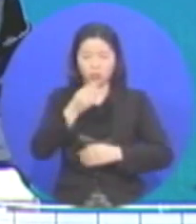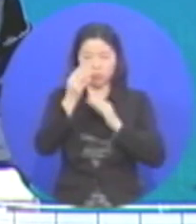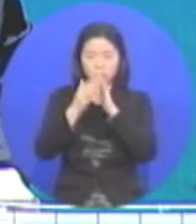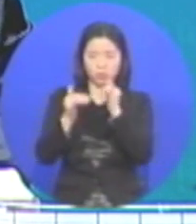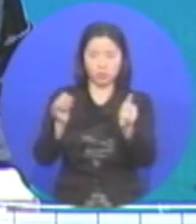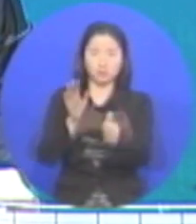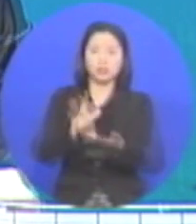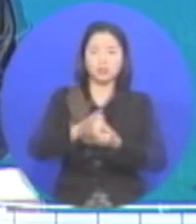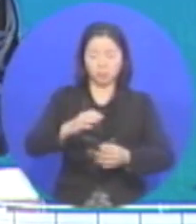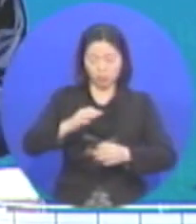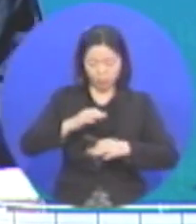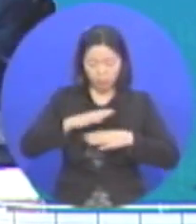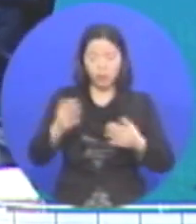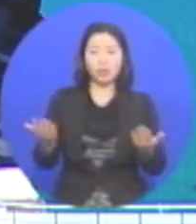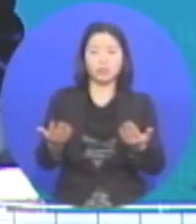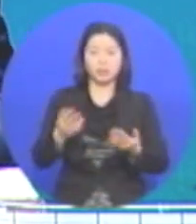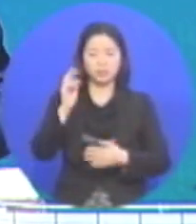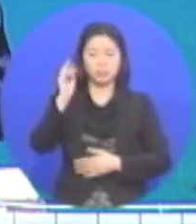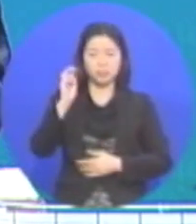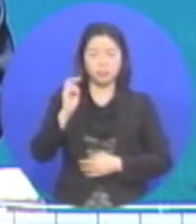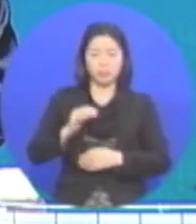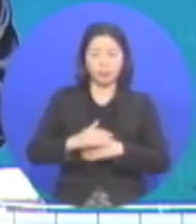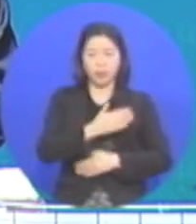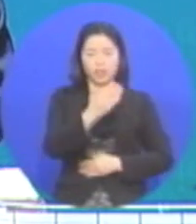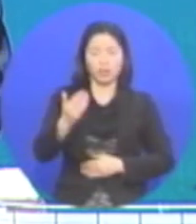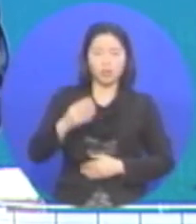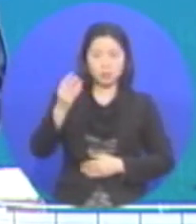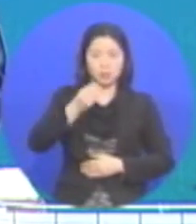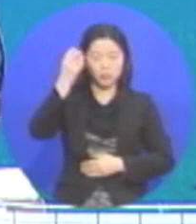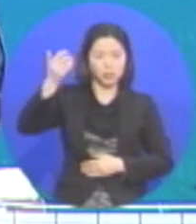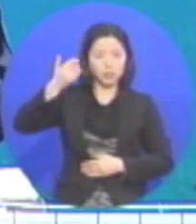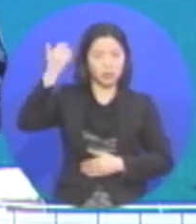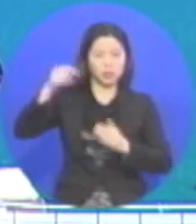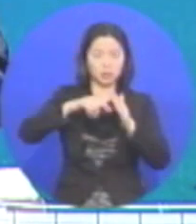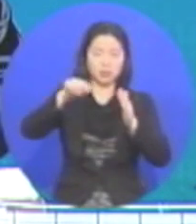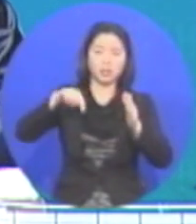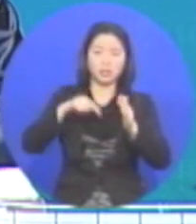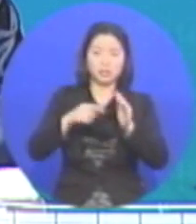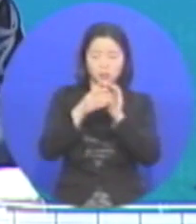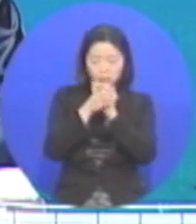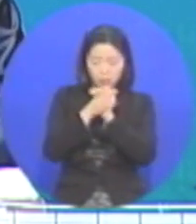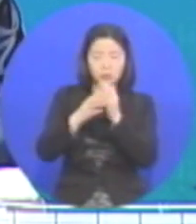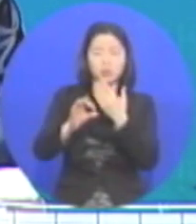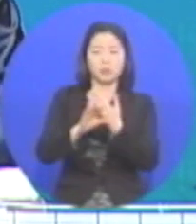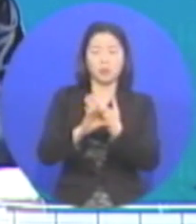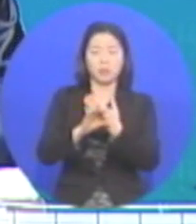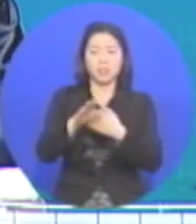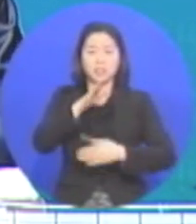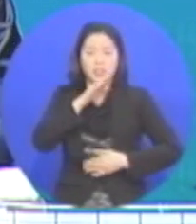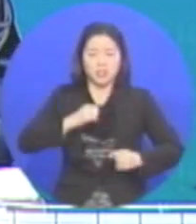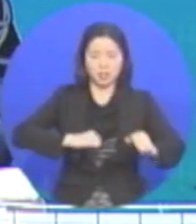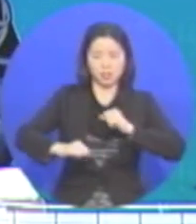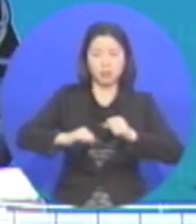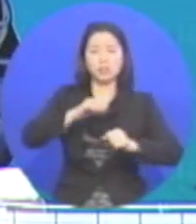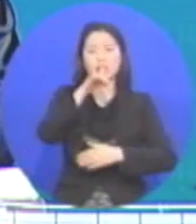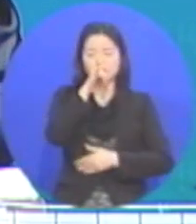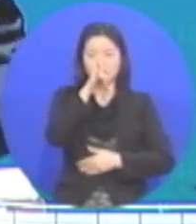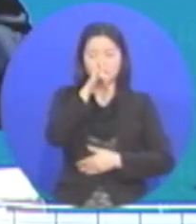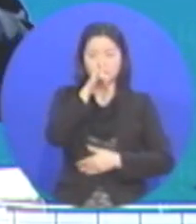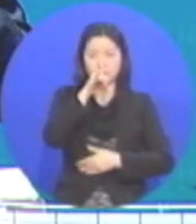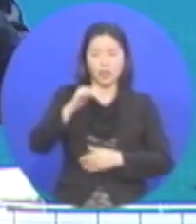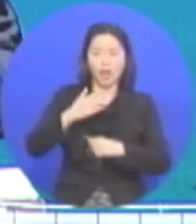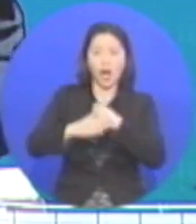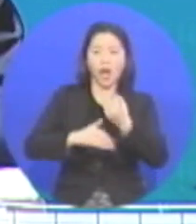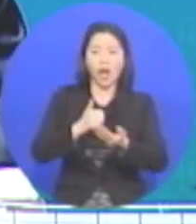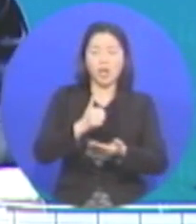그렇습니다 여러분 성령님 안에서 기도하면 진짜 역사 가야되나요 하나님이 우리에게